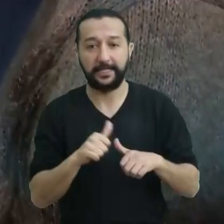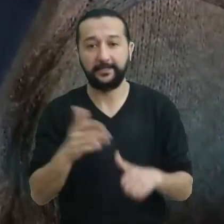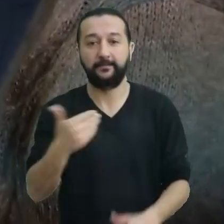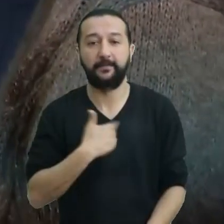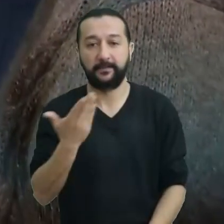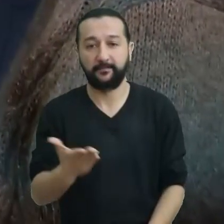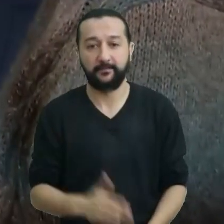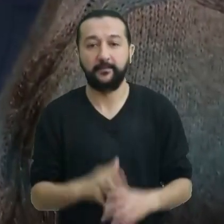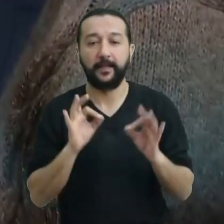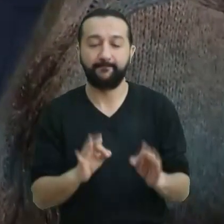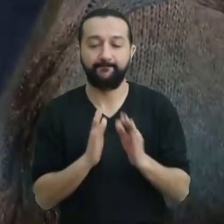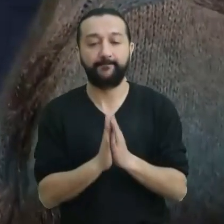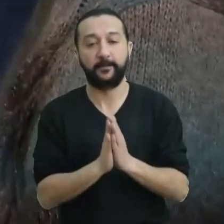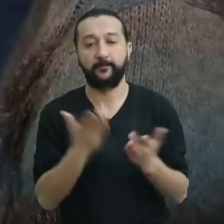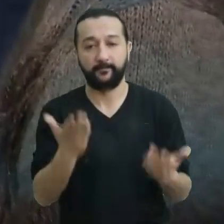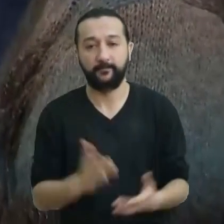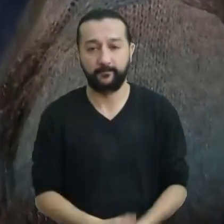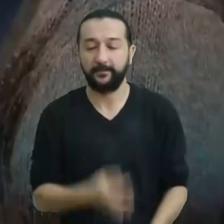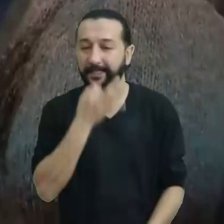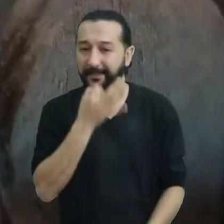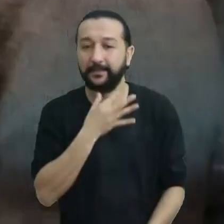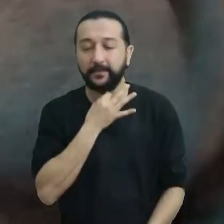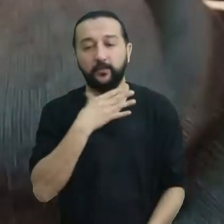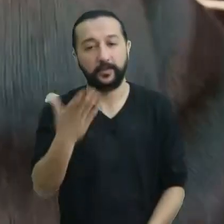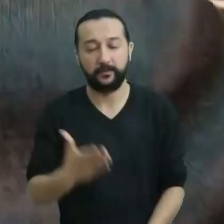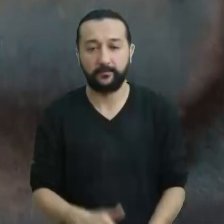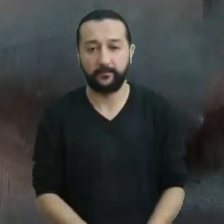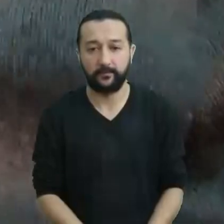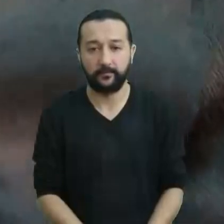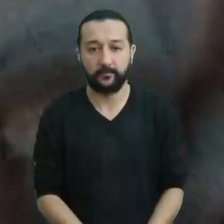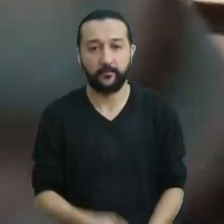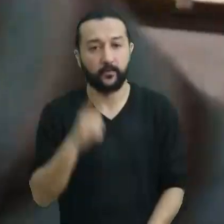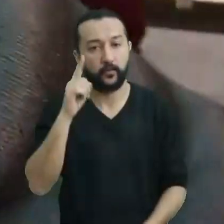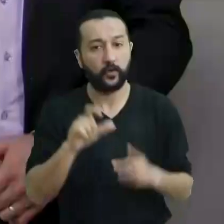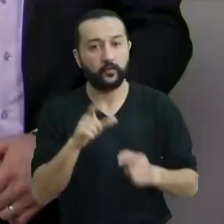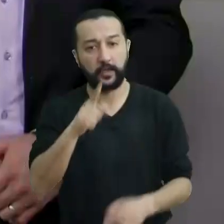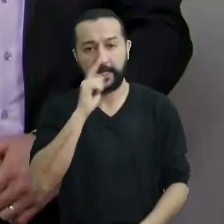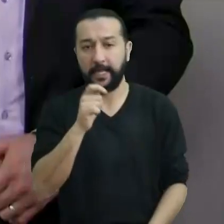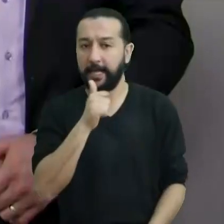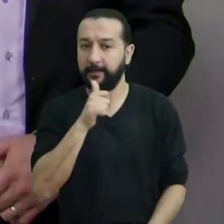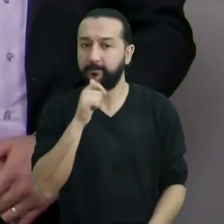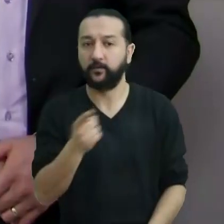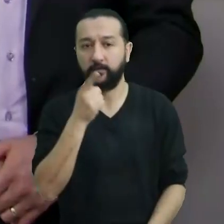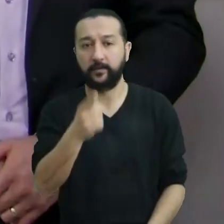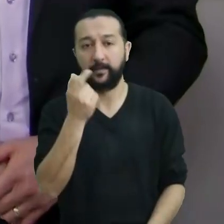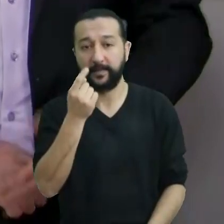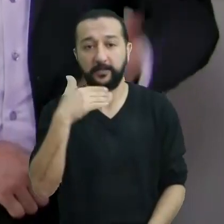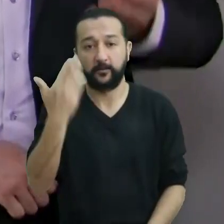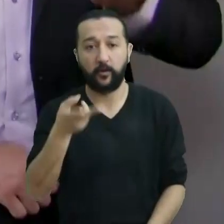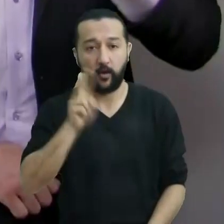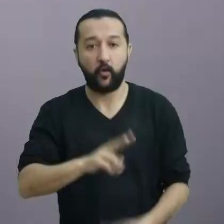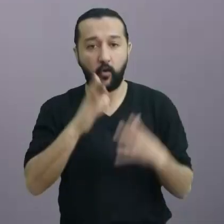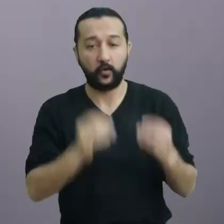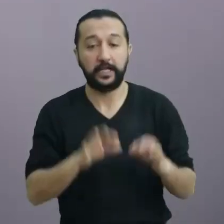benim. Ha. Mersi. Ulan Şükrü, ne adamsın ya. Birazdan